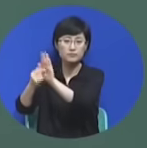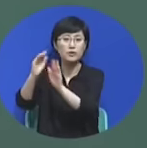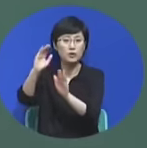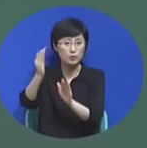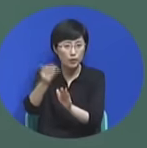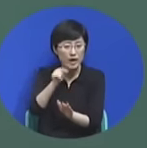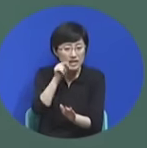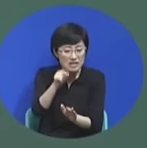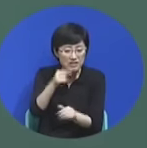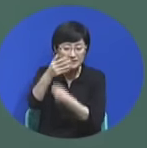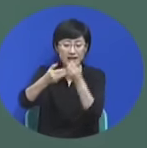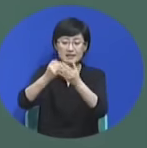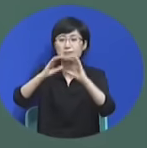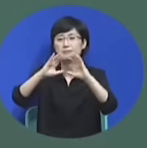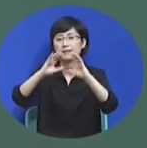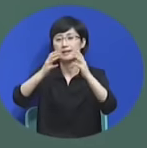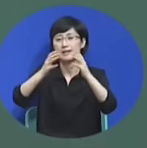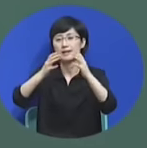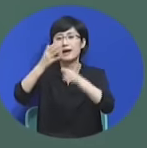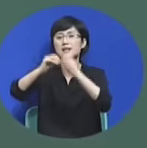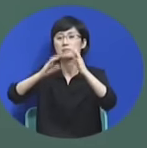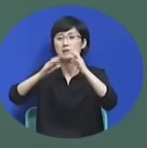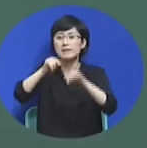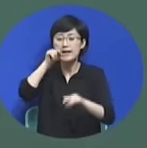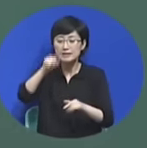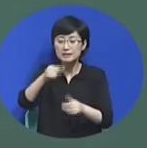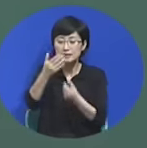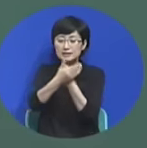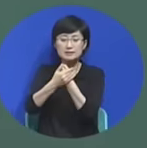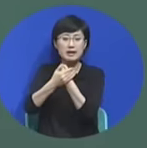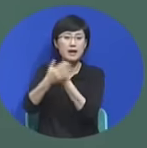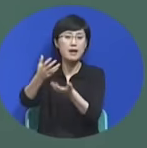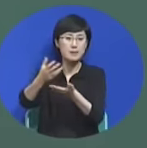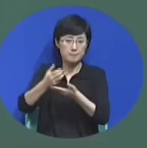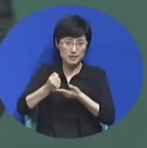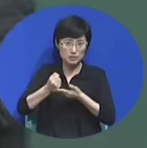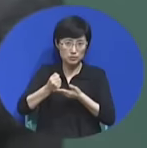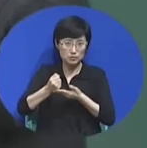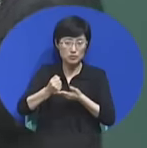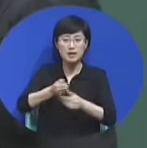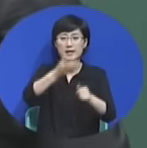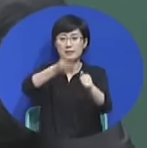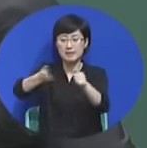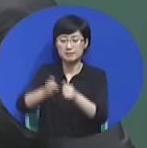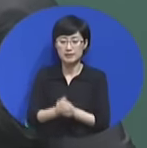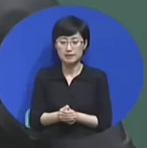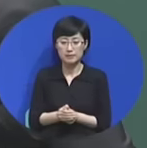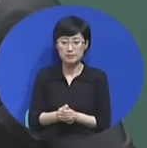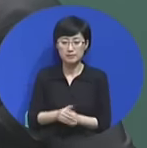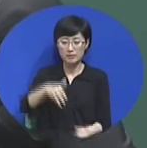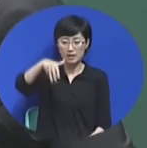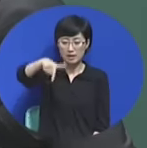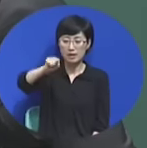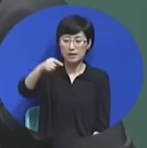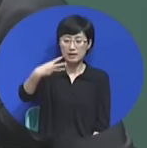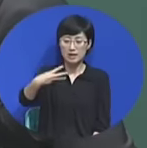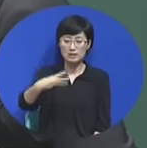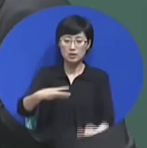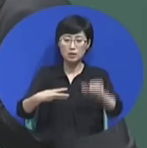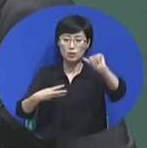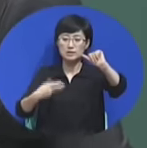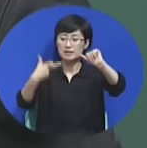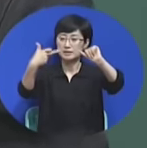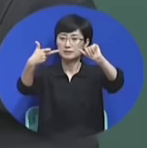这才是神的国. 오늘 여러분 이 은혜 이 축복 속 들어가신 여러분 되기를 축원드리겠습니다. 愿你们今天能够进到这个恩典和祝福. 네. 여러분 갈라디아서 5장 17절에